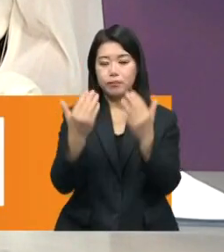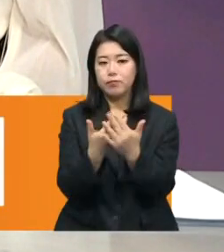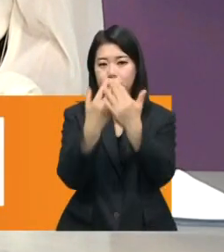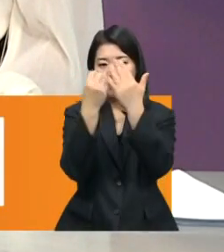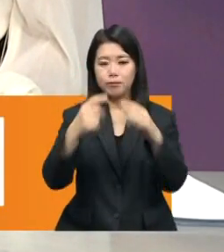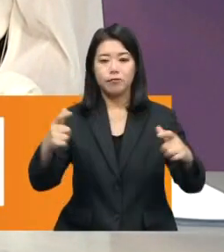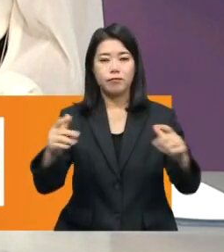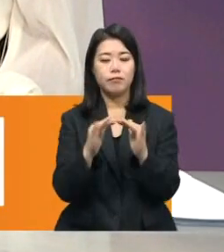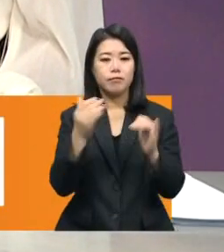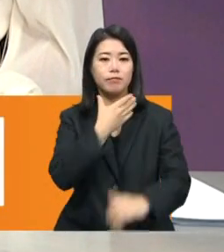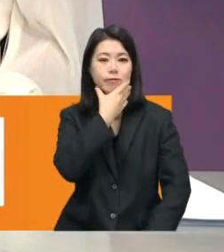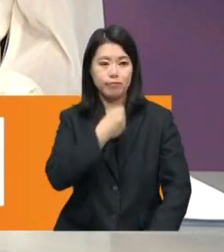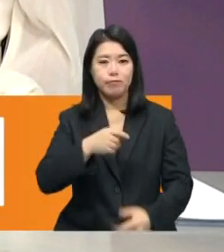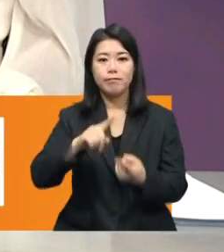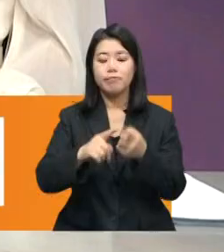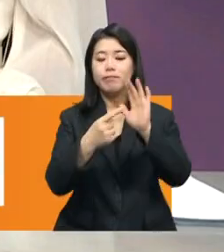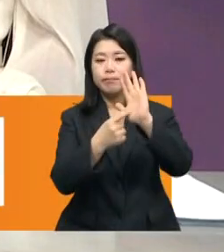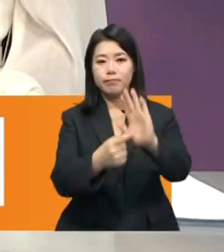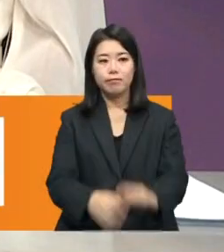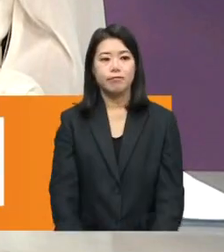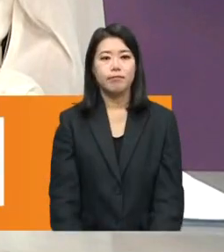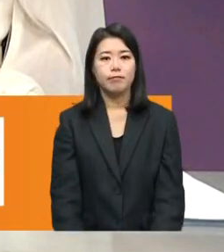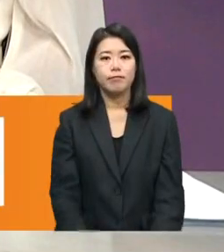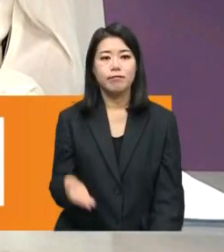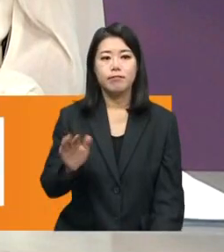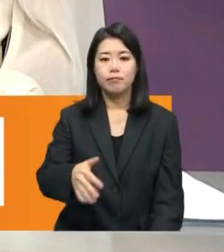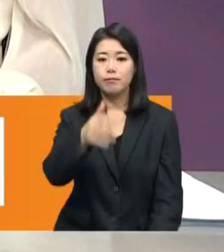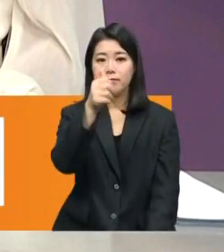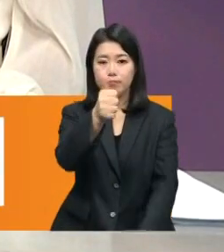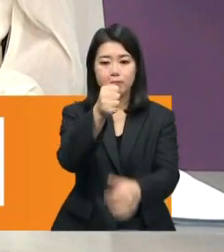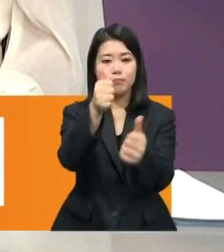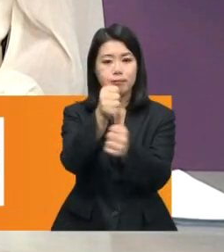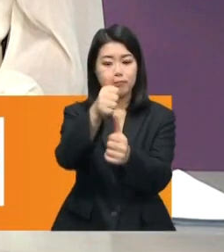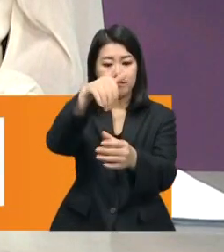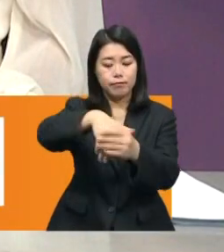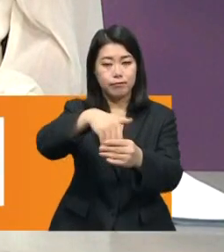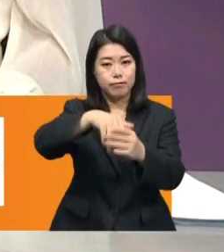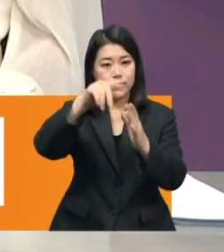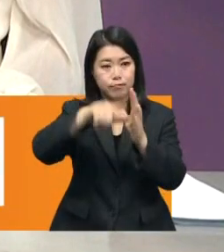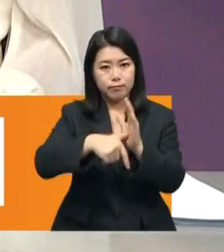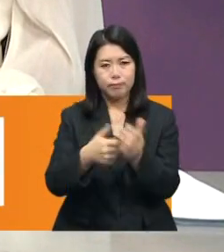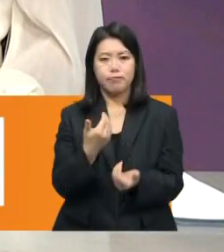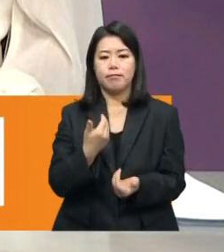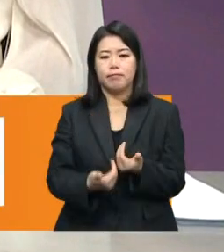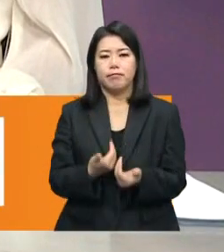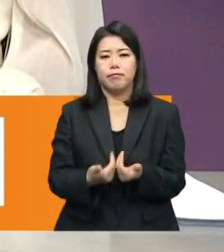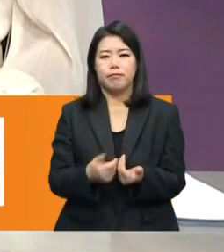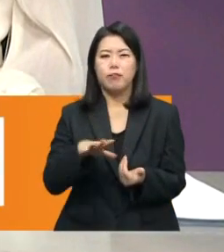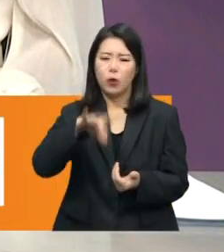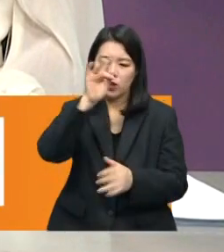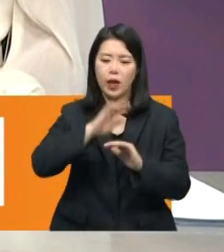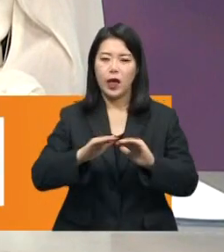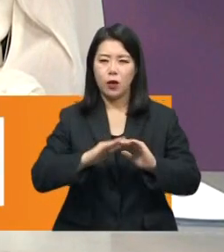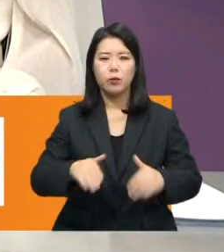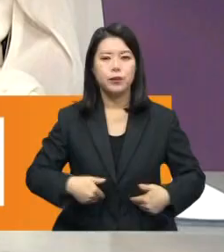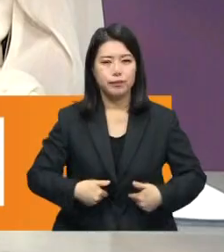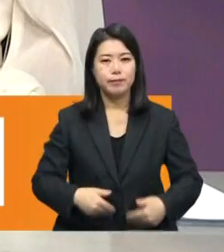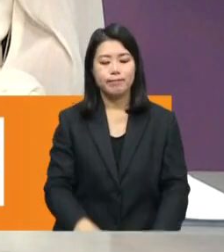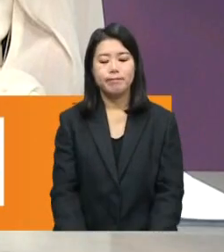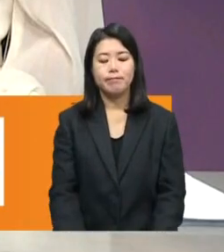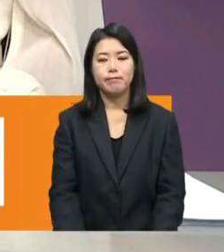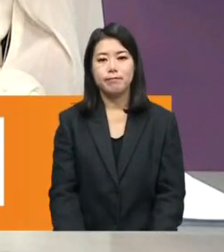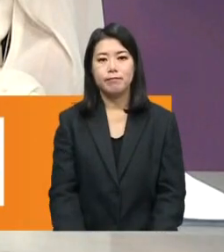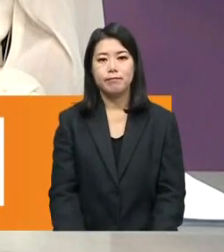행복이라는 공동의 목표를 강조했는데요. 하지만 의장과 부의장 선거 과정에서 불거진 갈등부터 추스려야 하는 과제를 안고